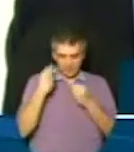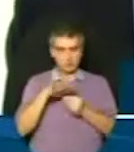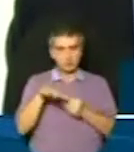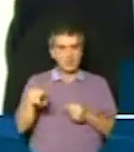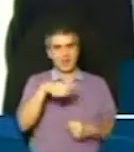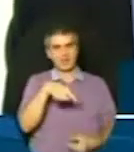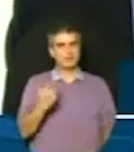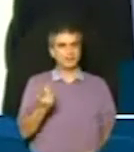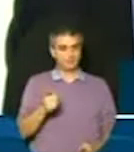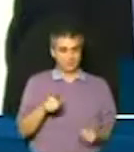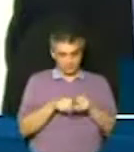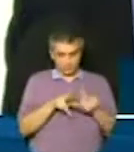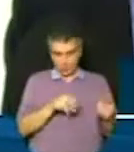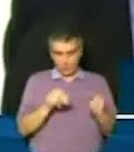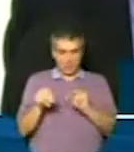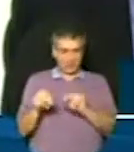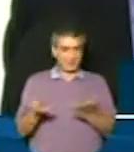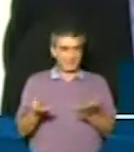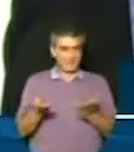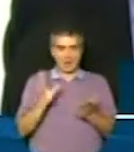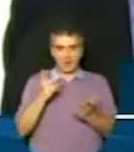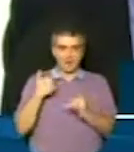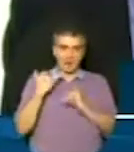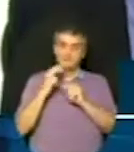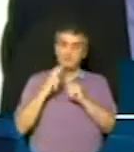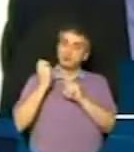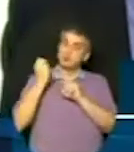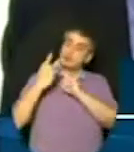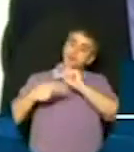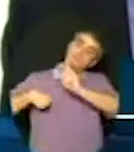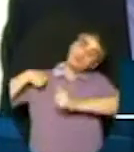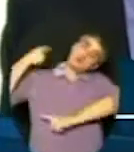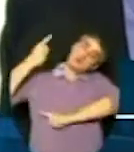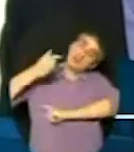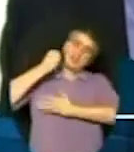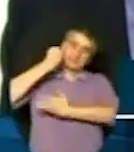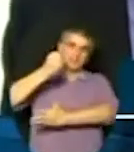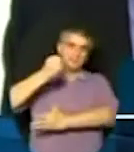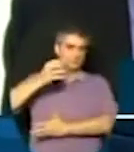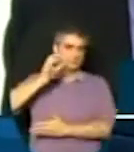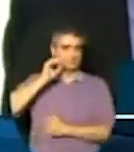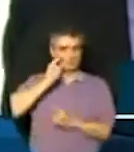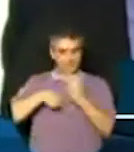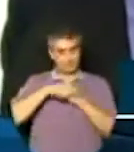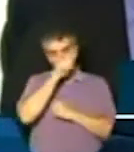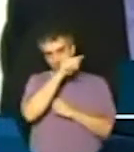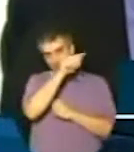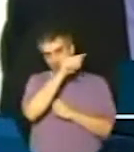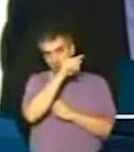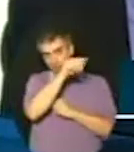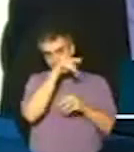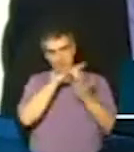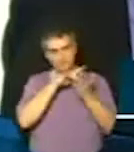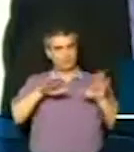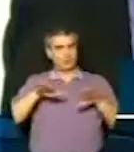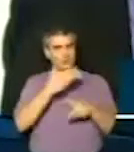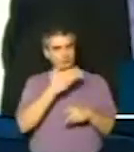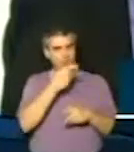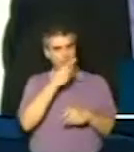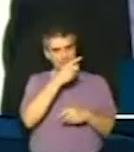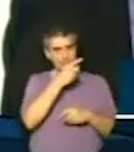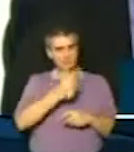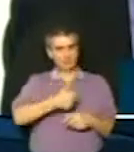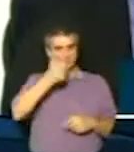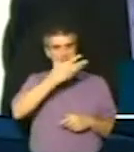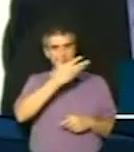לילדים את אותו דבר? למה אנחנו צריכים להביא את זה שלושה שבועות אחרי שהתקציב, במקום שאתם, הרי אתם בממשלה, אתם